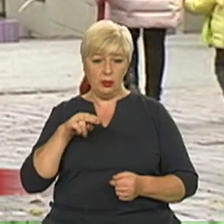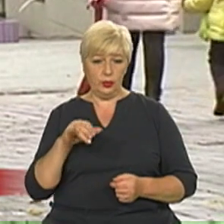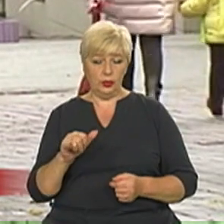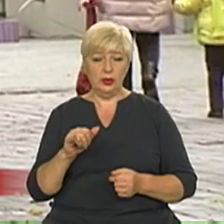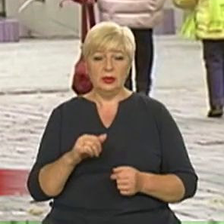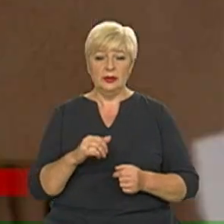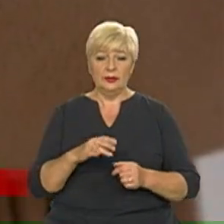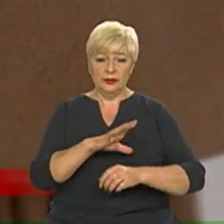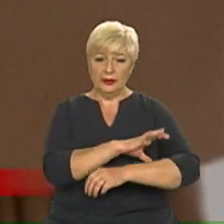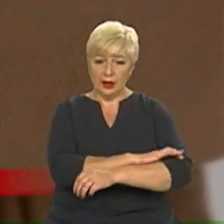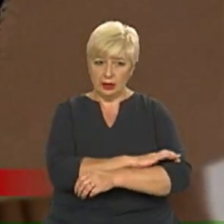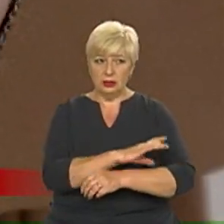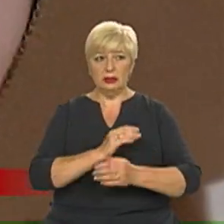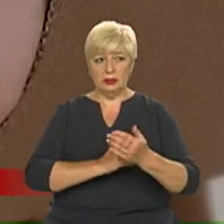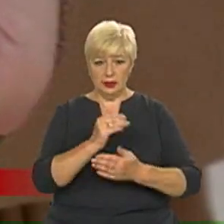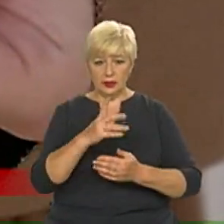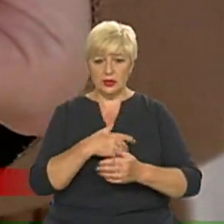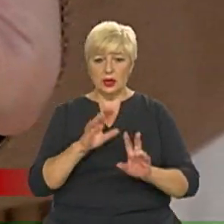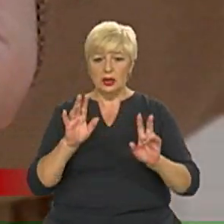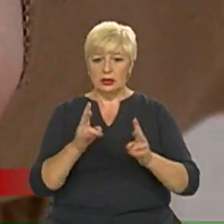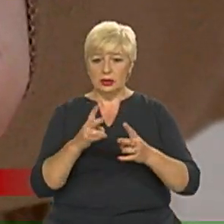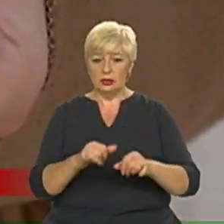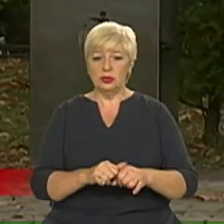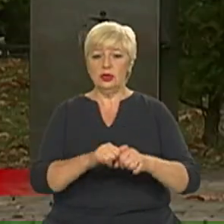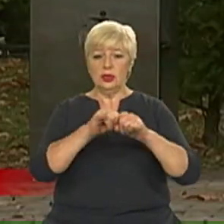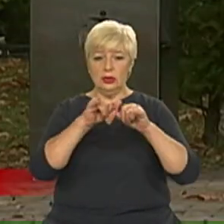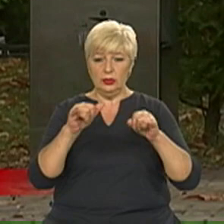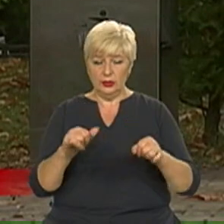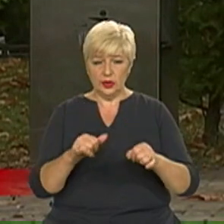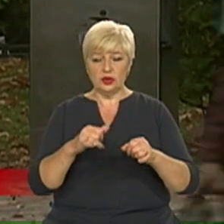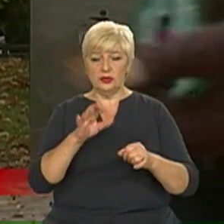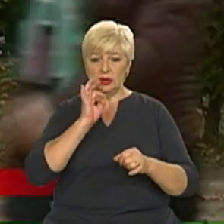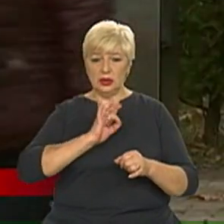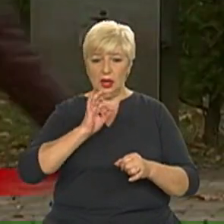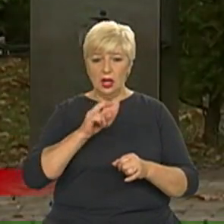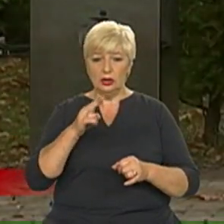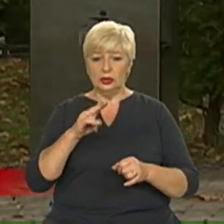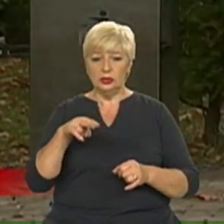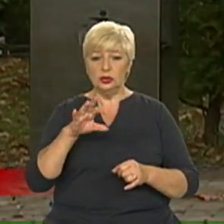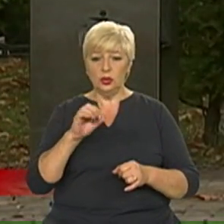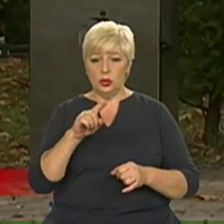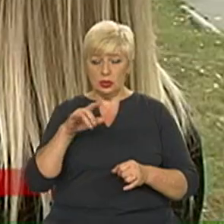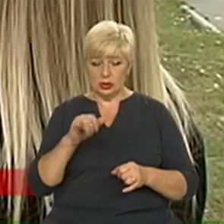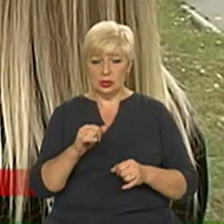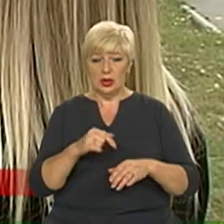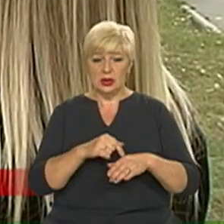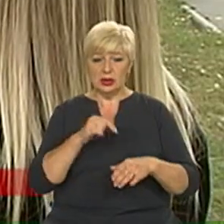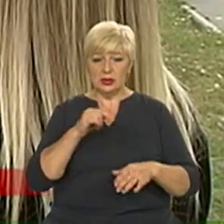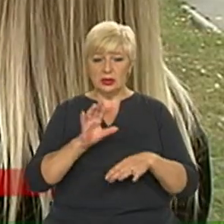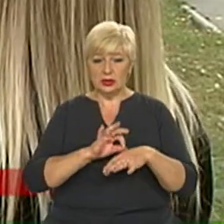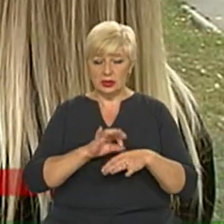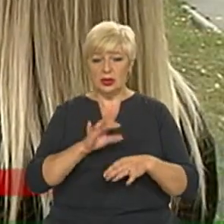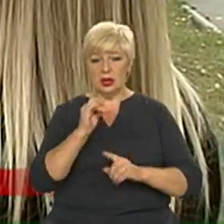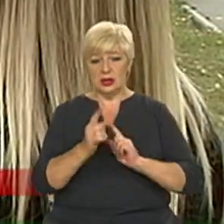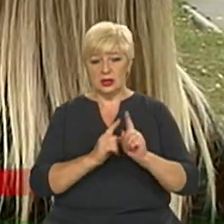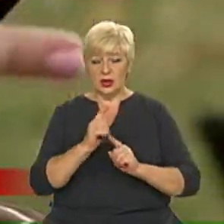гіпертонічному кризі у жодному разі не можна збільшувати дози ліків, щоб знизити тиск. Для цього є спеціальні препарати. Загострити захворювання